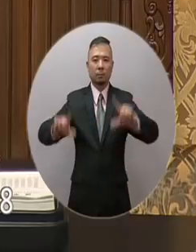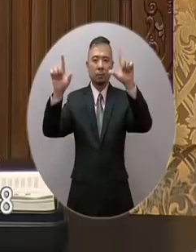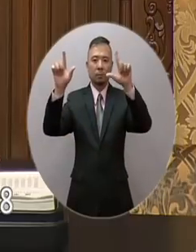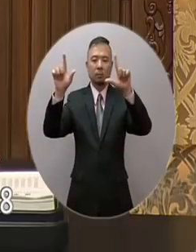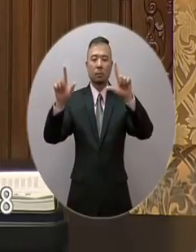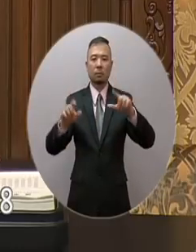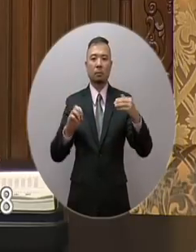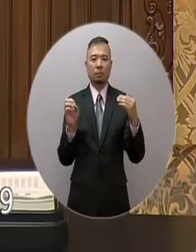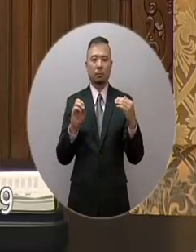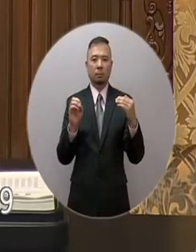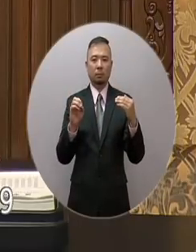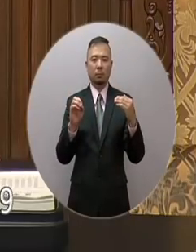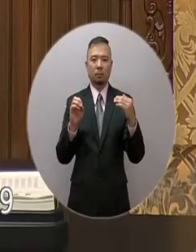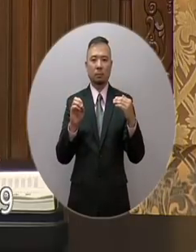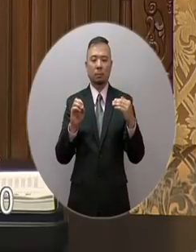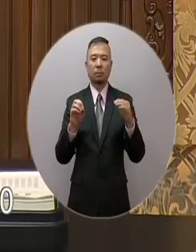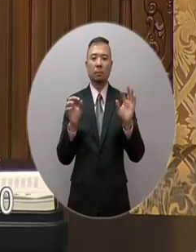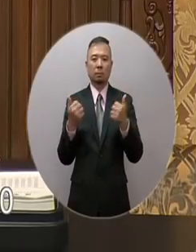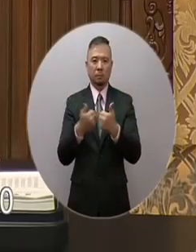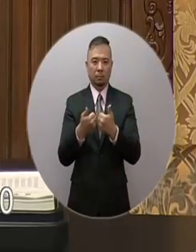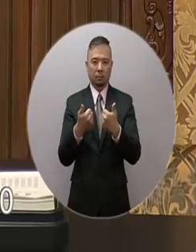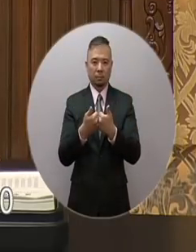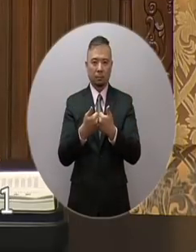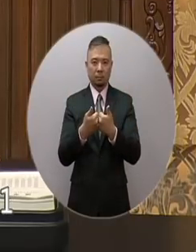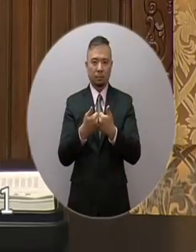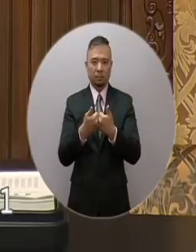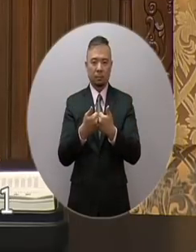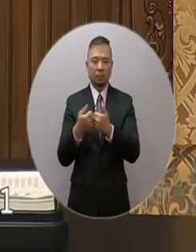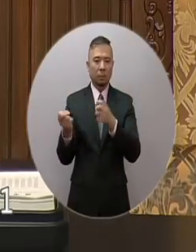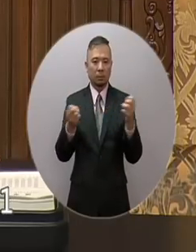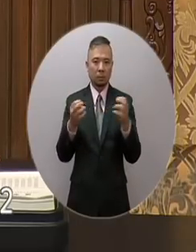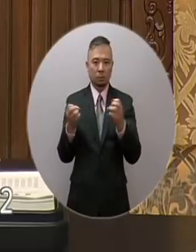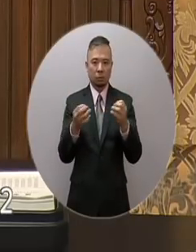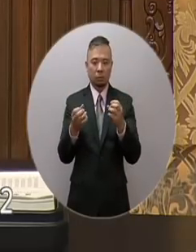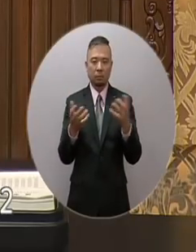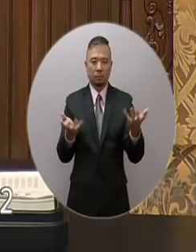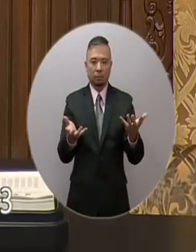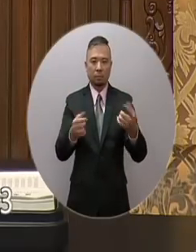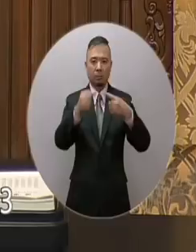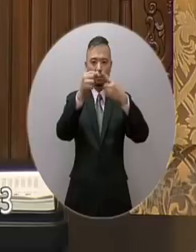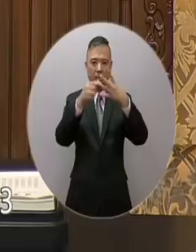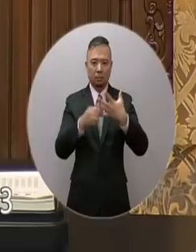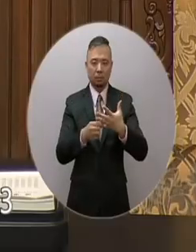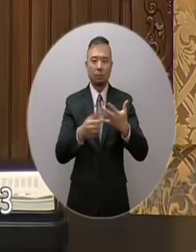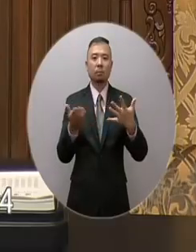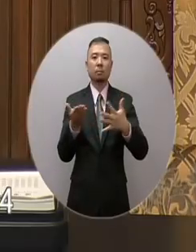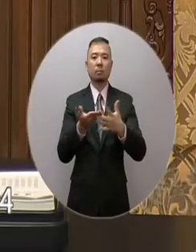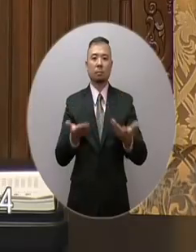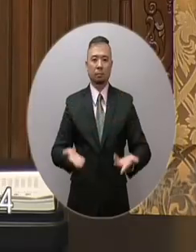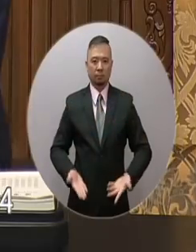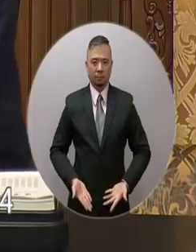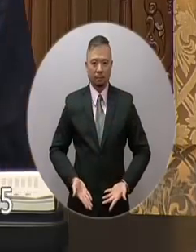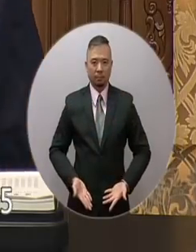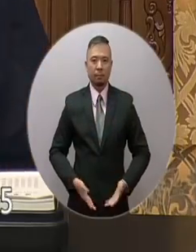9时继续开会进行讨论事项，现在休息。